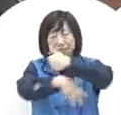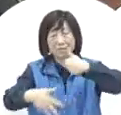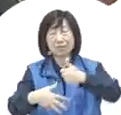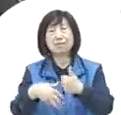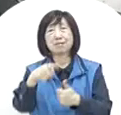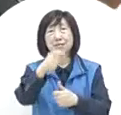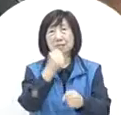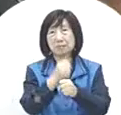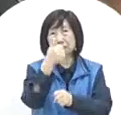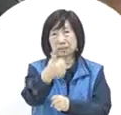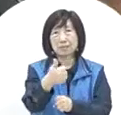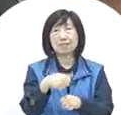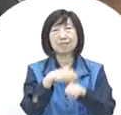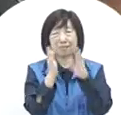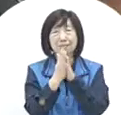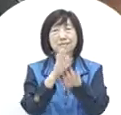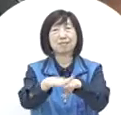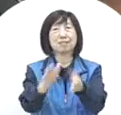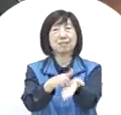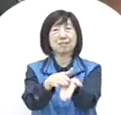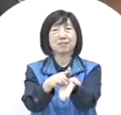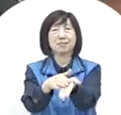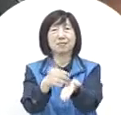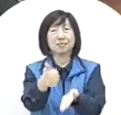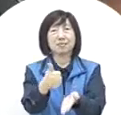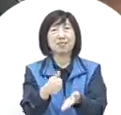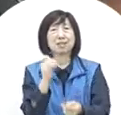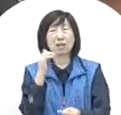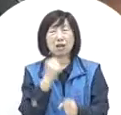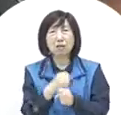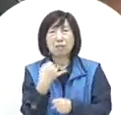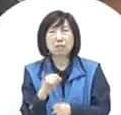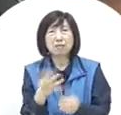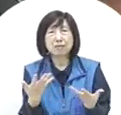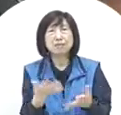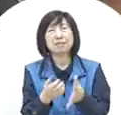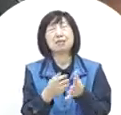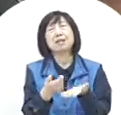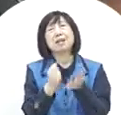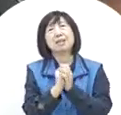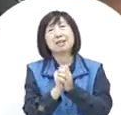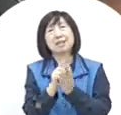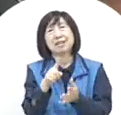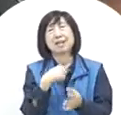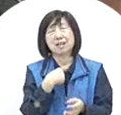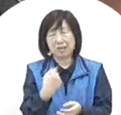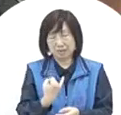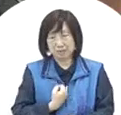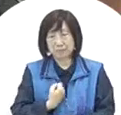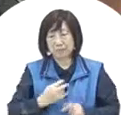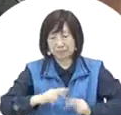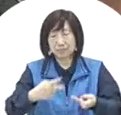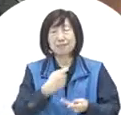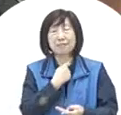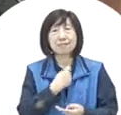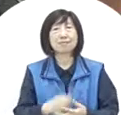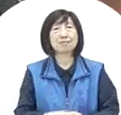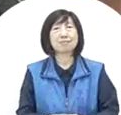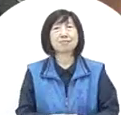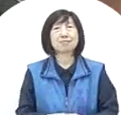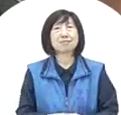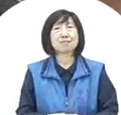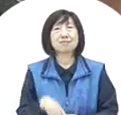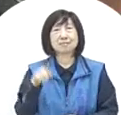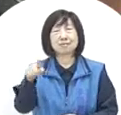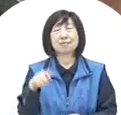做得好，我们给你拍拍手都没有问题。但是如果做不好，拜托市长虚心接受改善，这样可以吗？ 没个